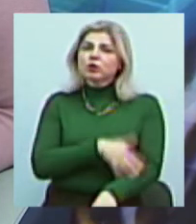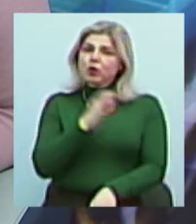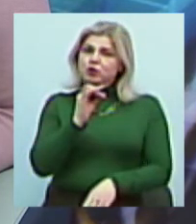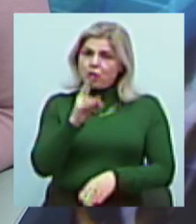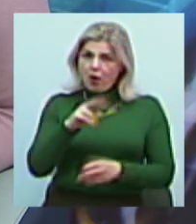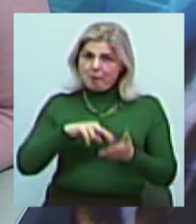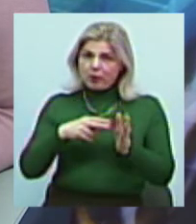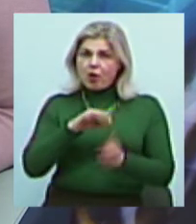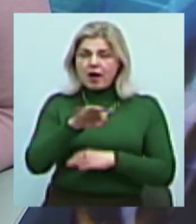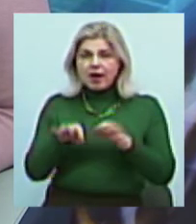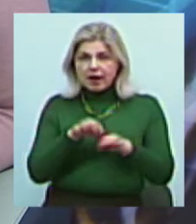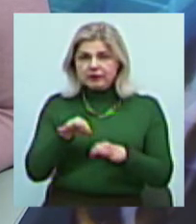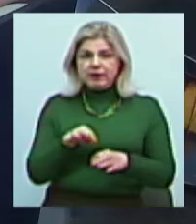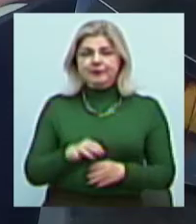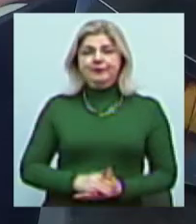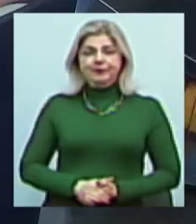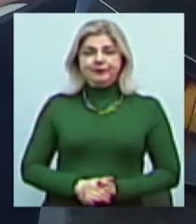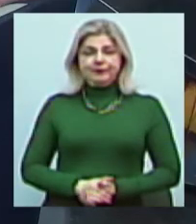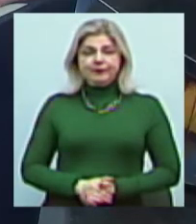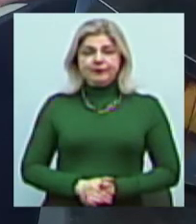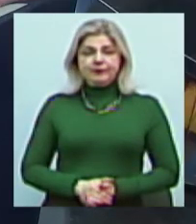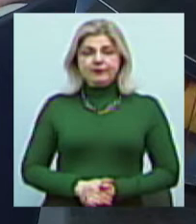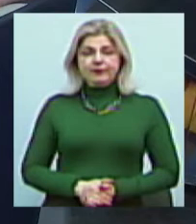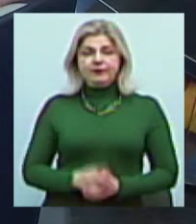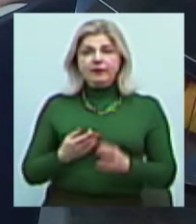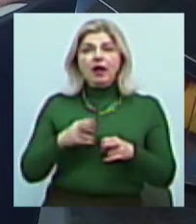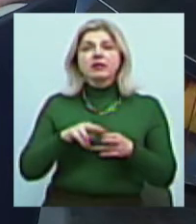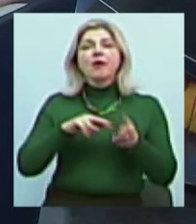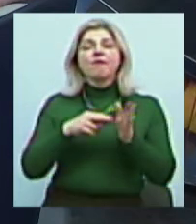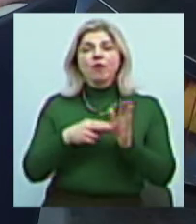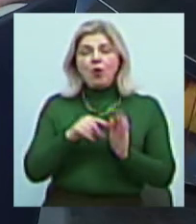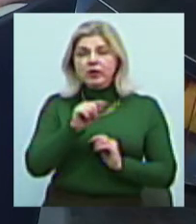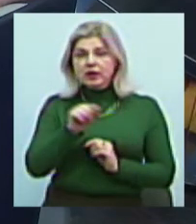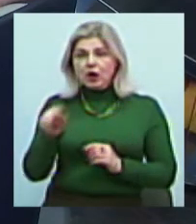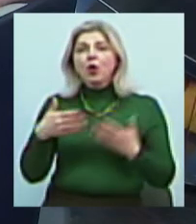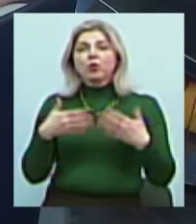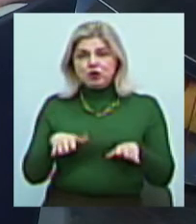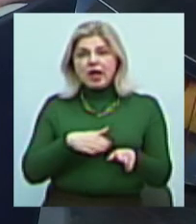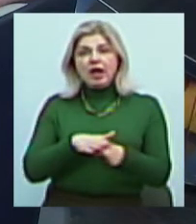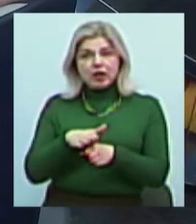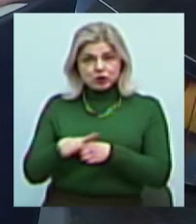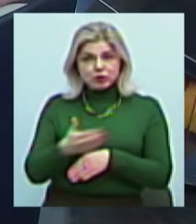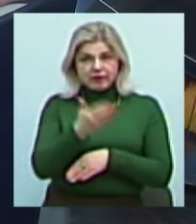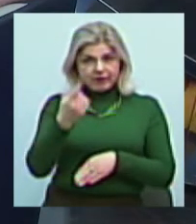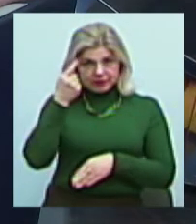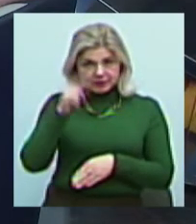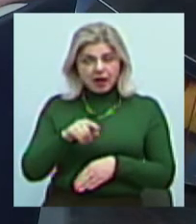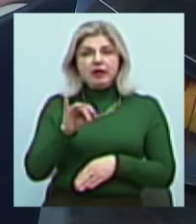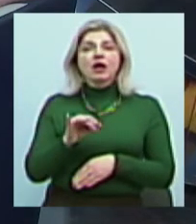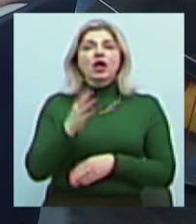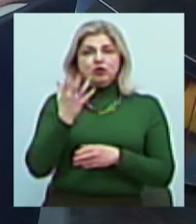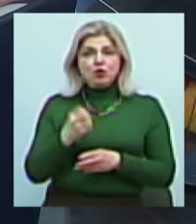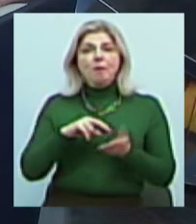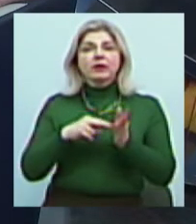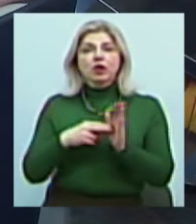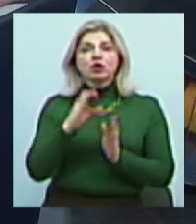міста. Не середньострокові, а довгострокові. І вони, як ви знаєте, вже реалізуються, і ще плануються, є